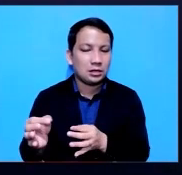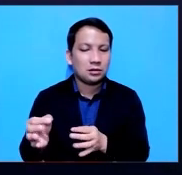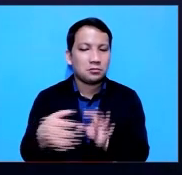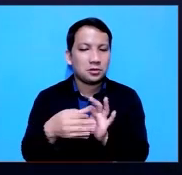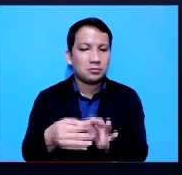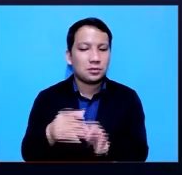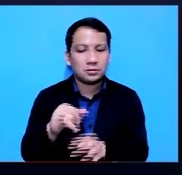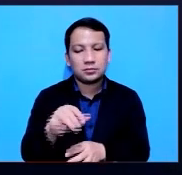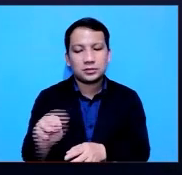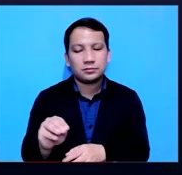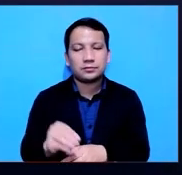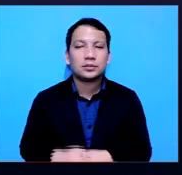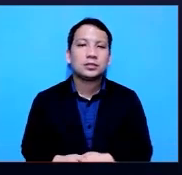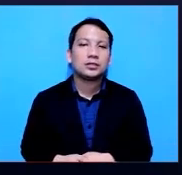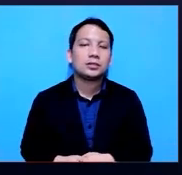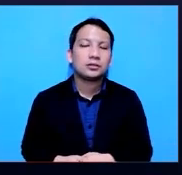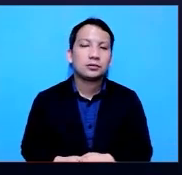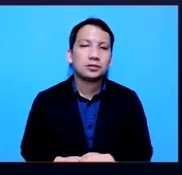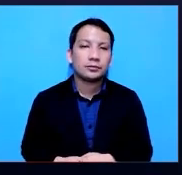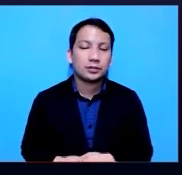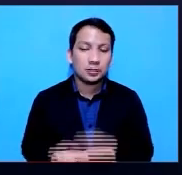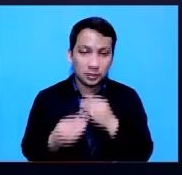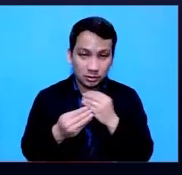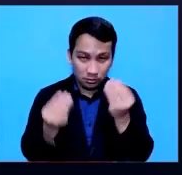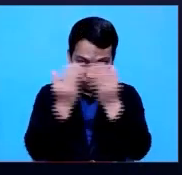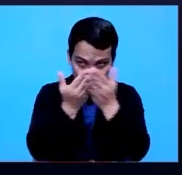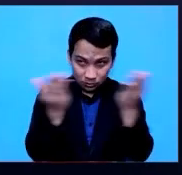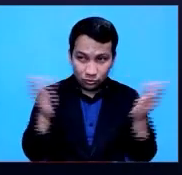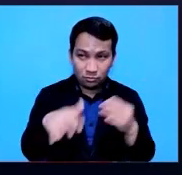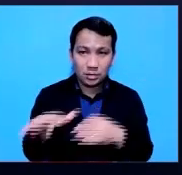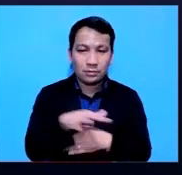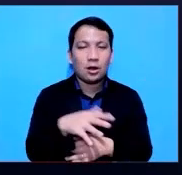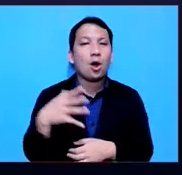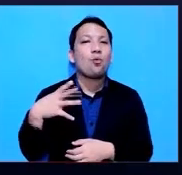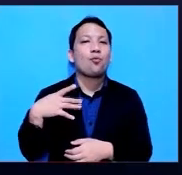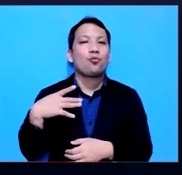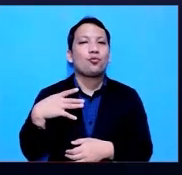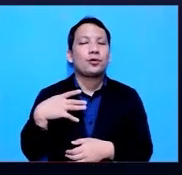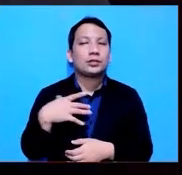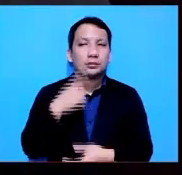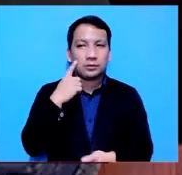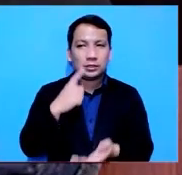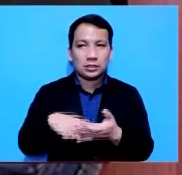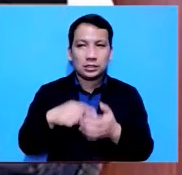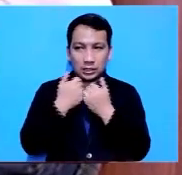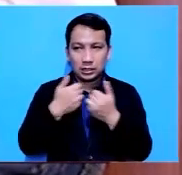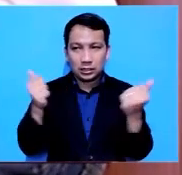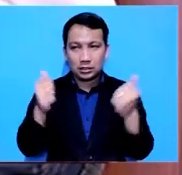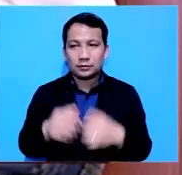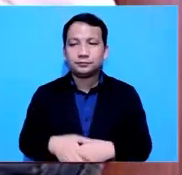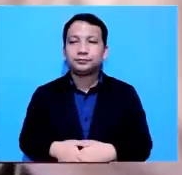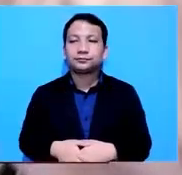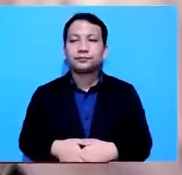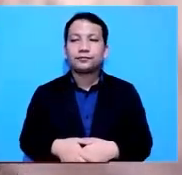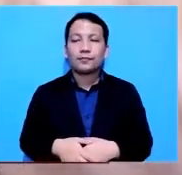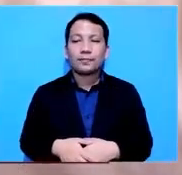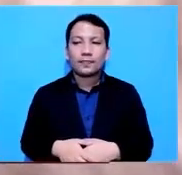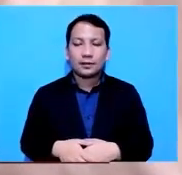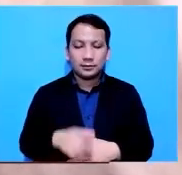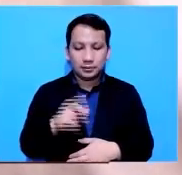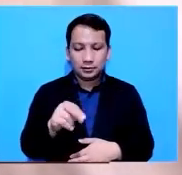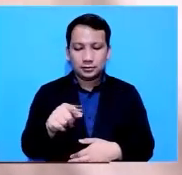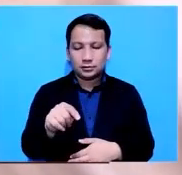registration. Inaabisuhan din nila ang lahat na hintayin na lamang ang kanilang opisyal na anunsyo. Paglilinaw naman ng NTC,